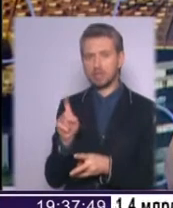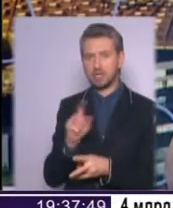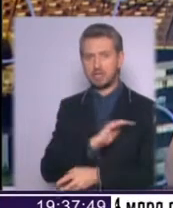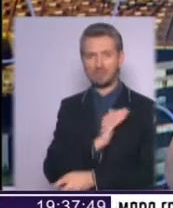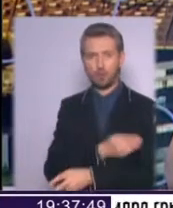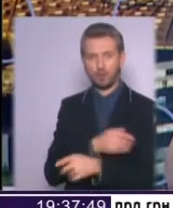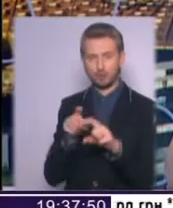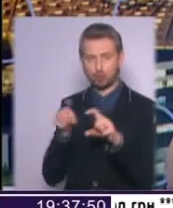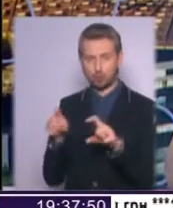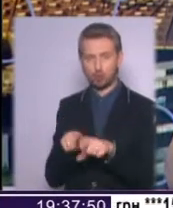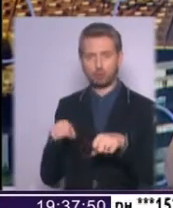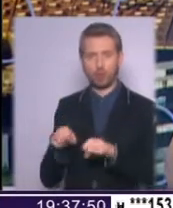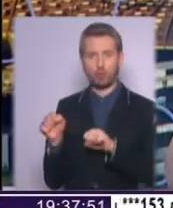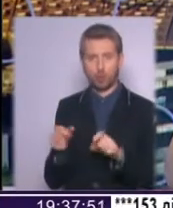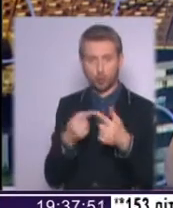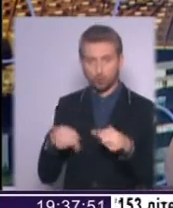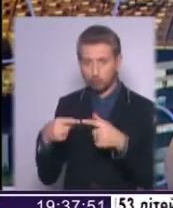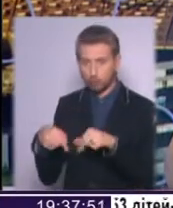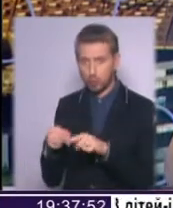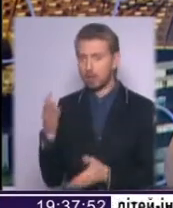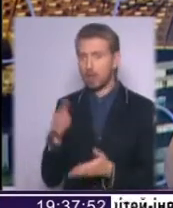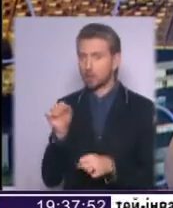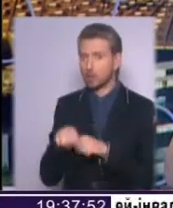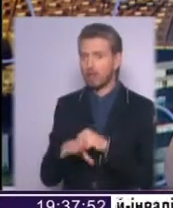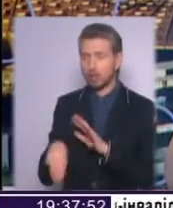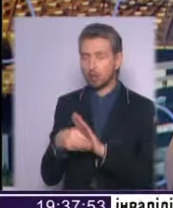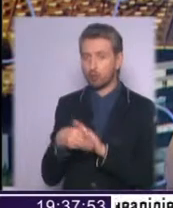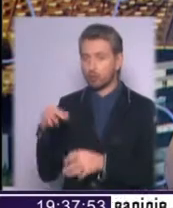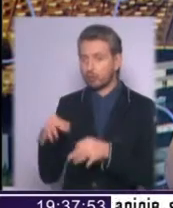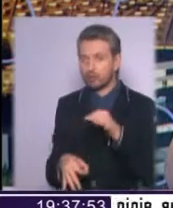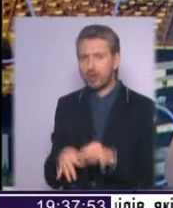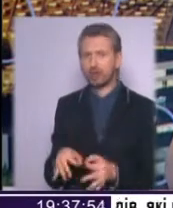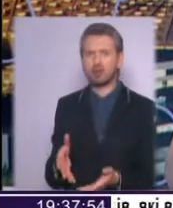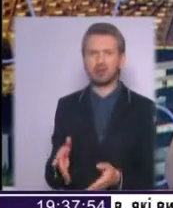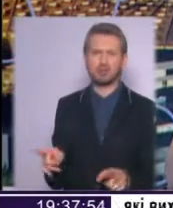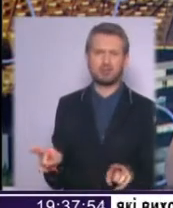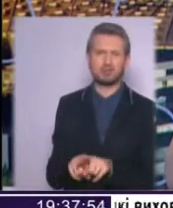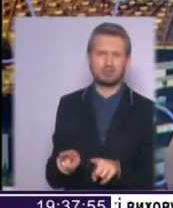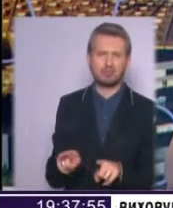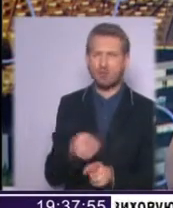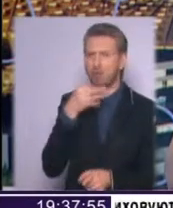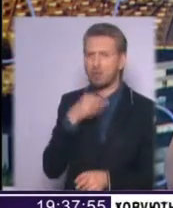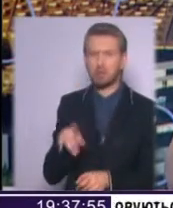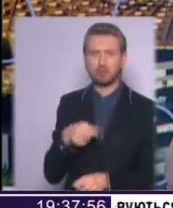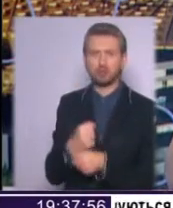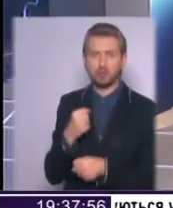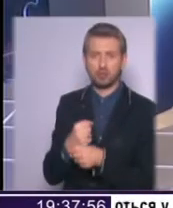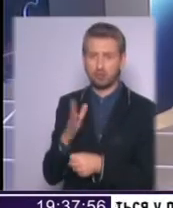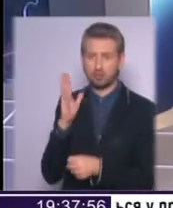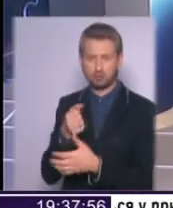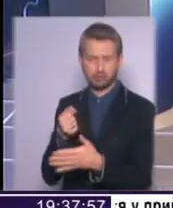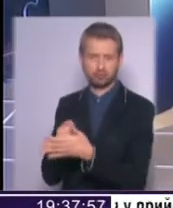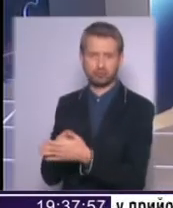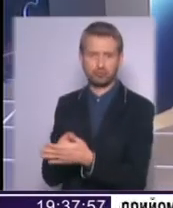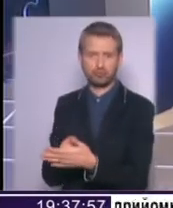із правоохоронних структур, тому що якщо не подолати корупцію в судах, то що б кожен з нас не робив, саме воно буде розбиватися. Саме так